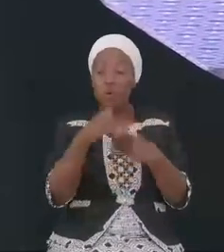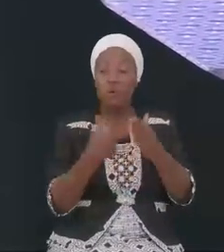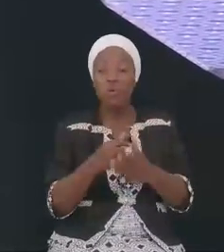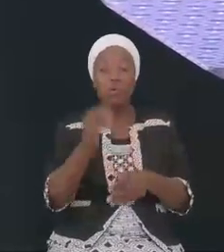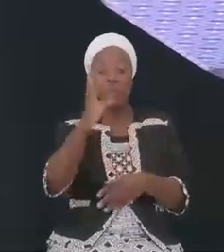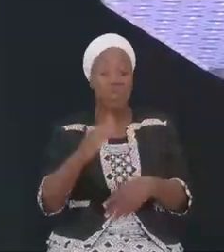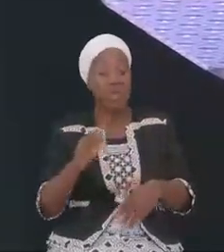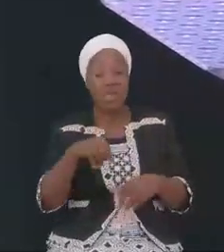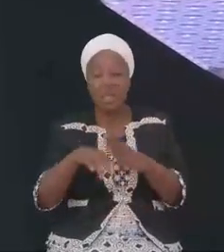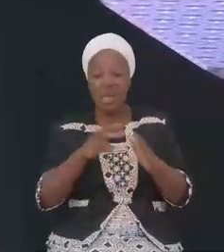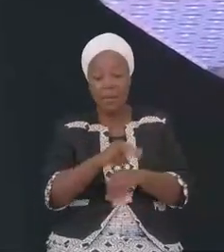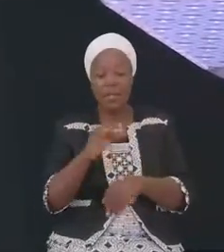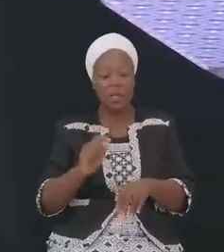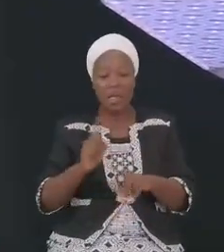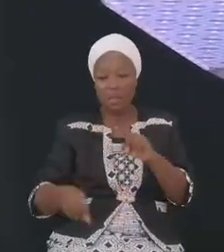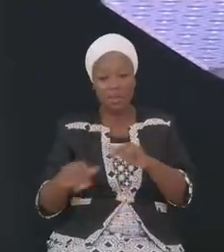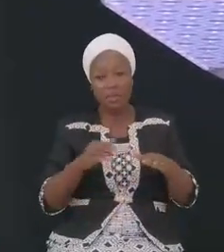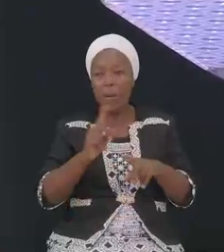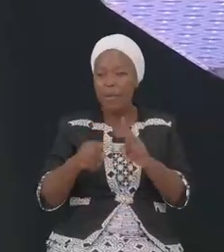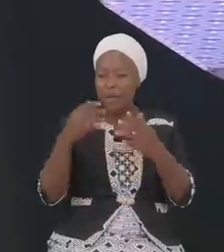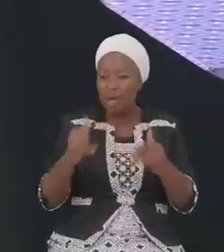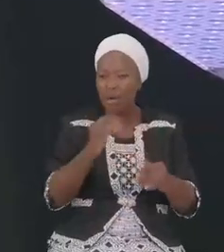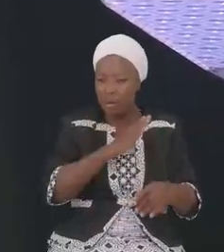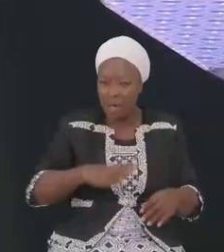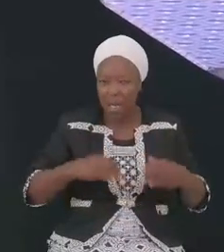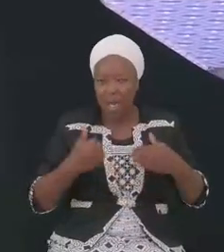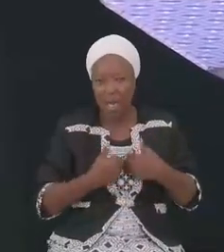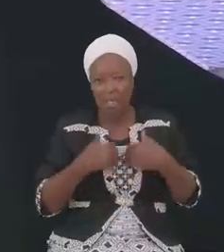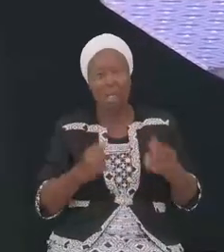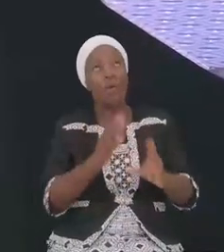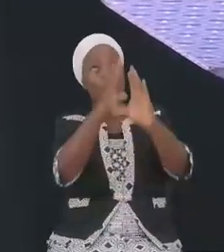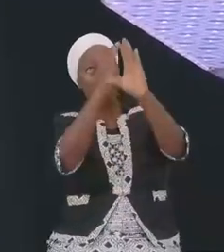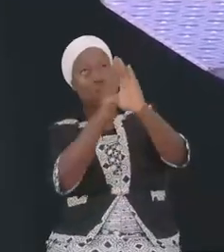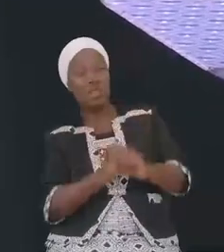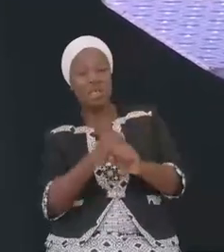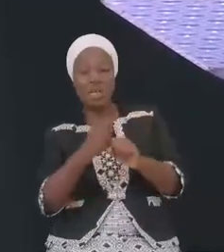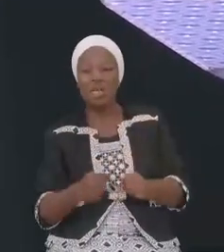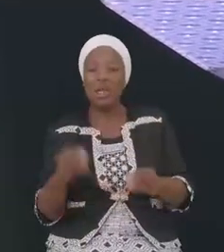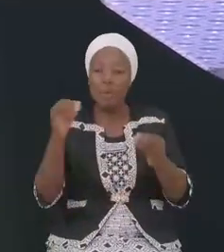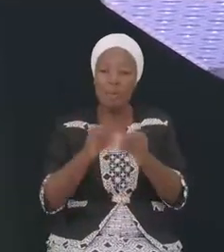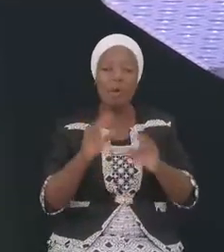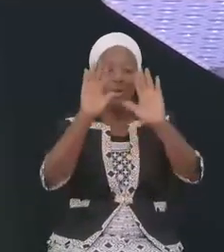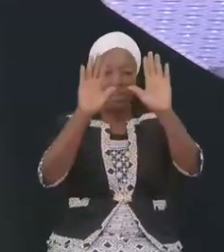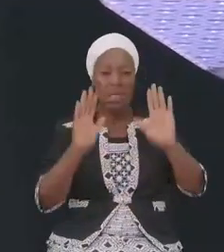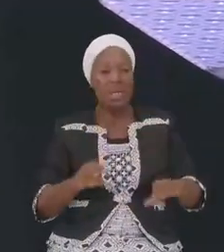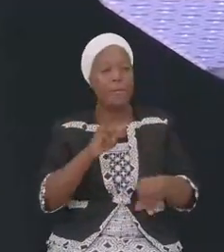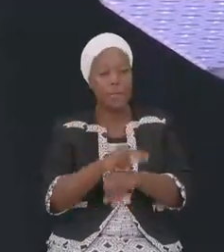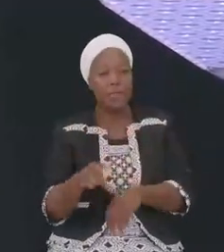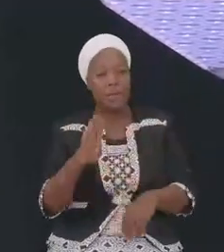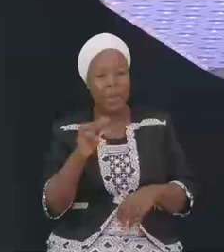leur ministère n'avaient pas pu. Mais maintenant, il a obtenu un ministère de temps supérieur qu'il